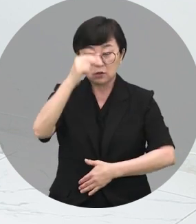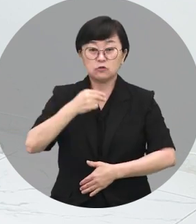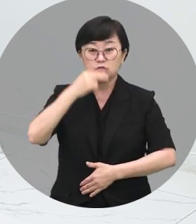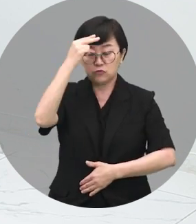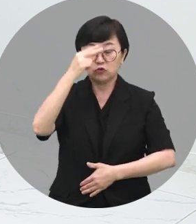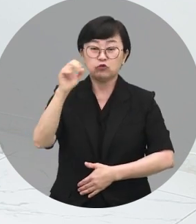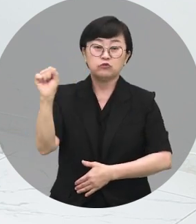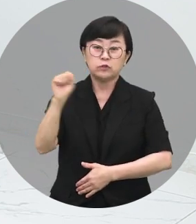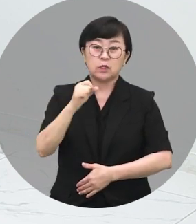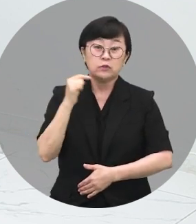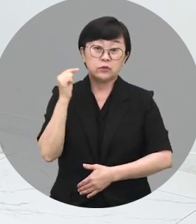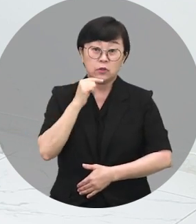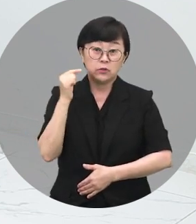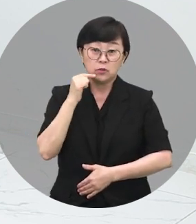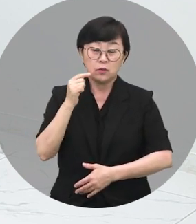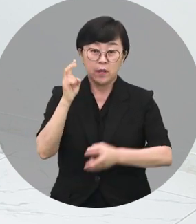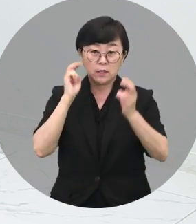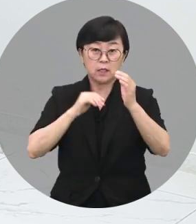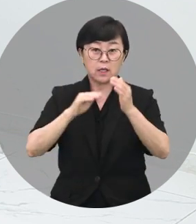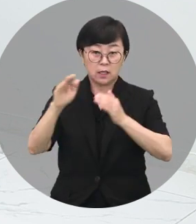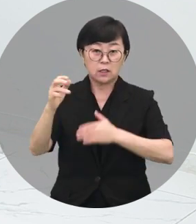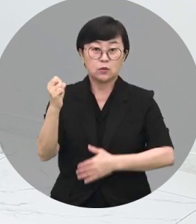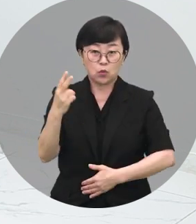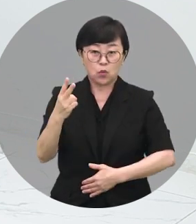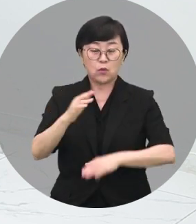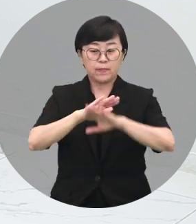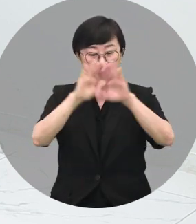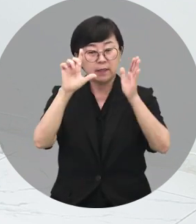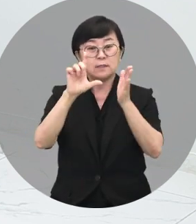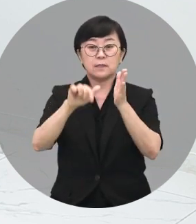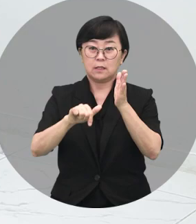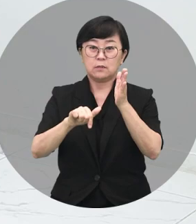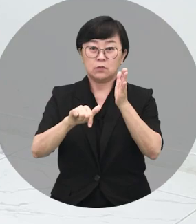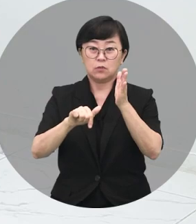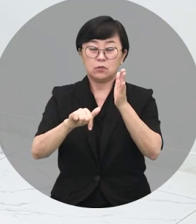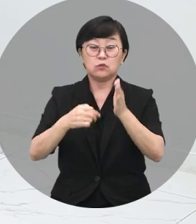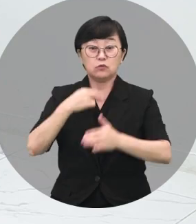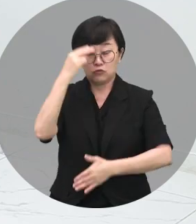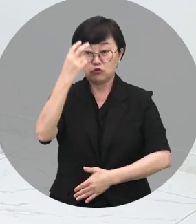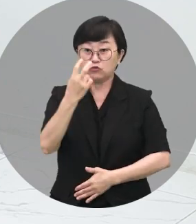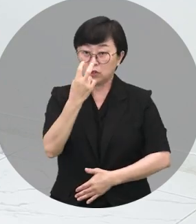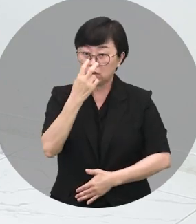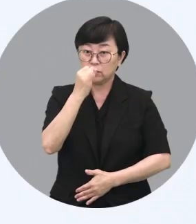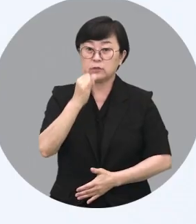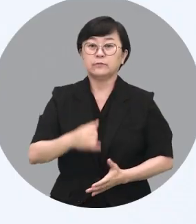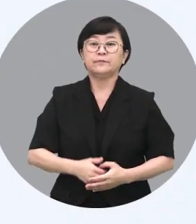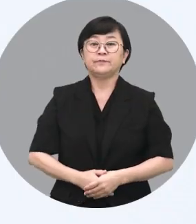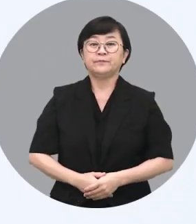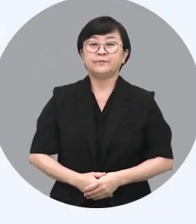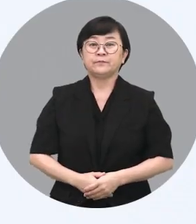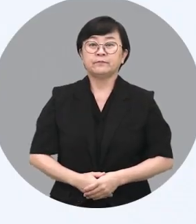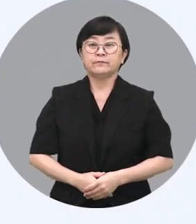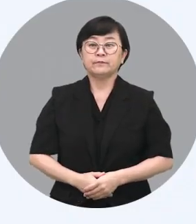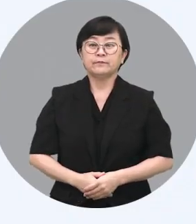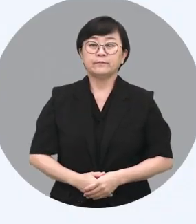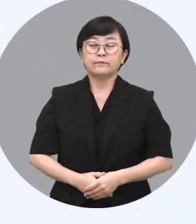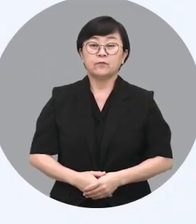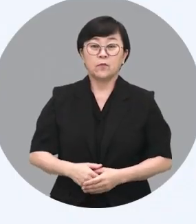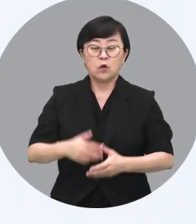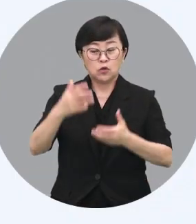음주운전 단속이 강화되어 출근 시간뿐만 아니라 낮 시간대도 음주운전 단속을 하고 있습니다. 와,